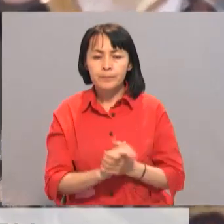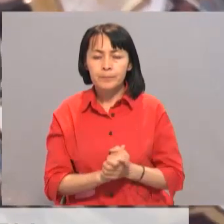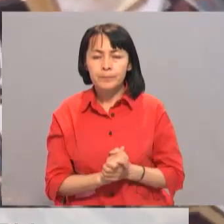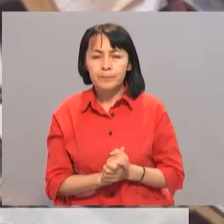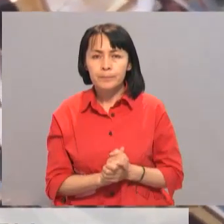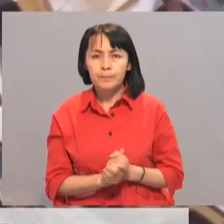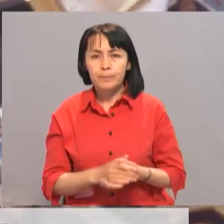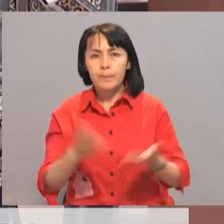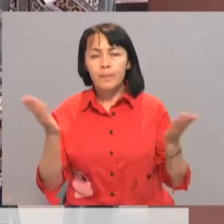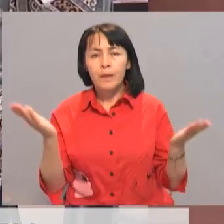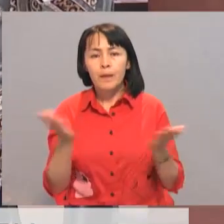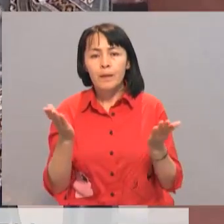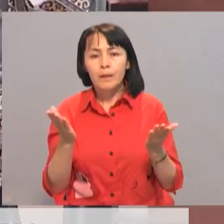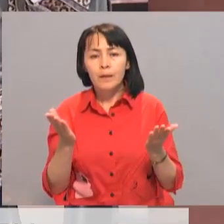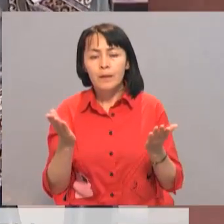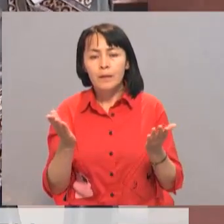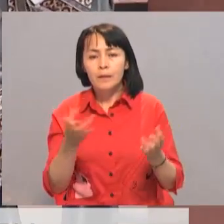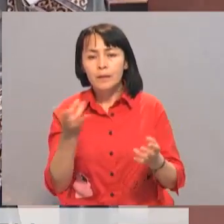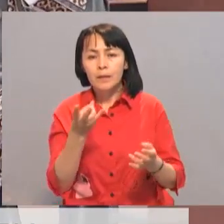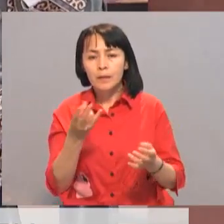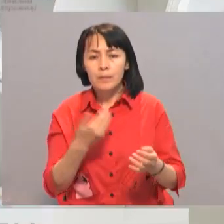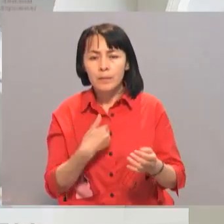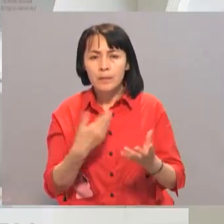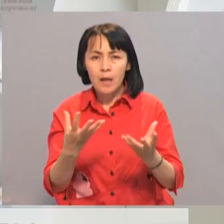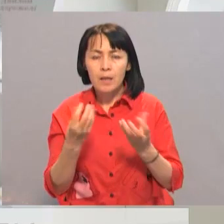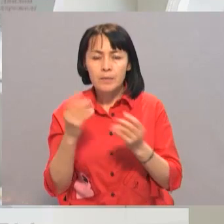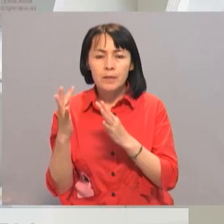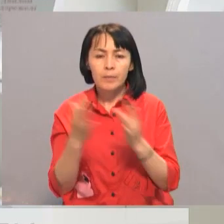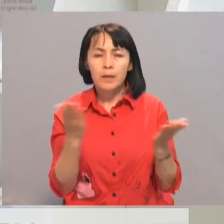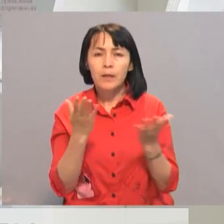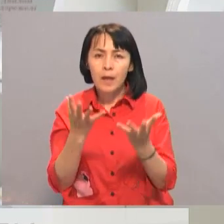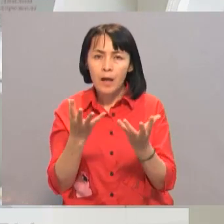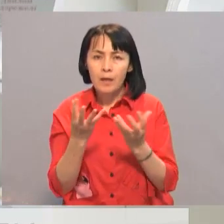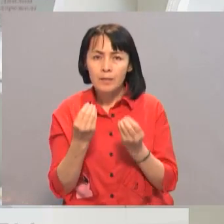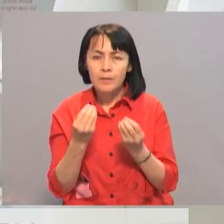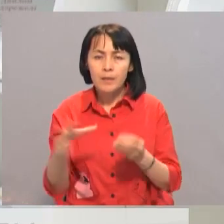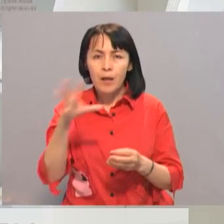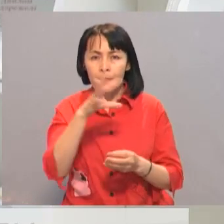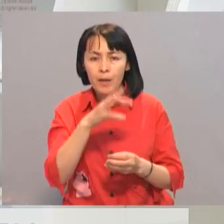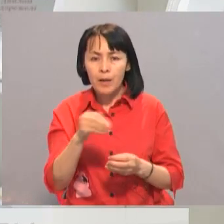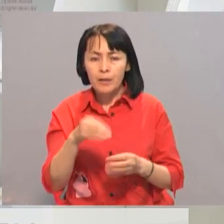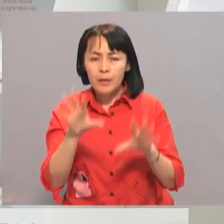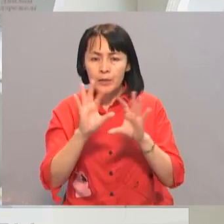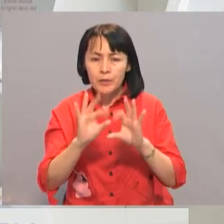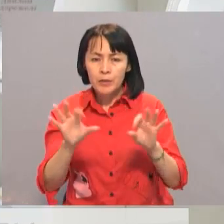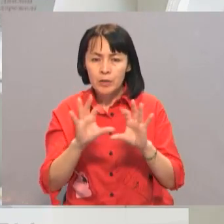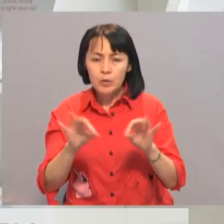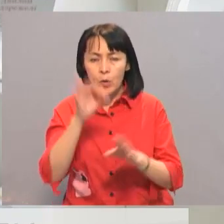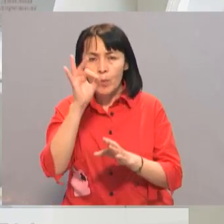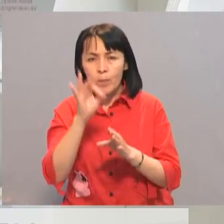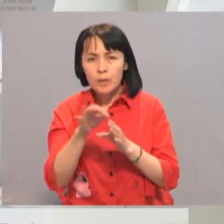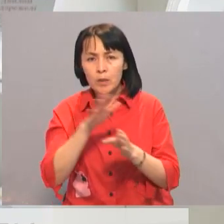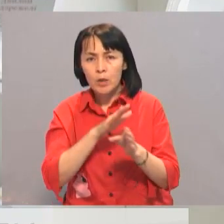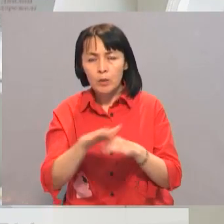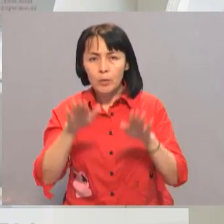қандай дүние бізге беретінін, біз табиғатта қандай дүние ала алатынымыздың бәрін жеткізіп түсіндіру мақсатында.